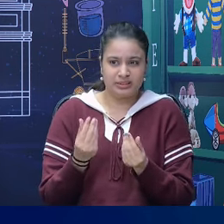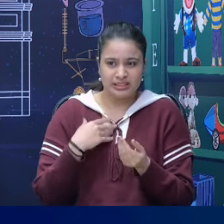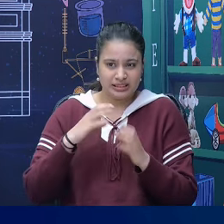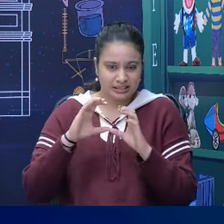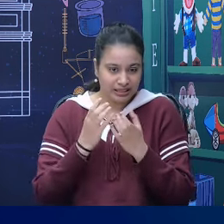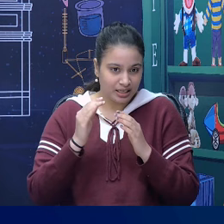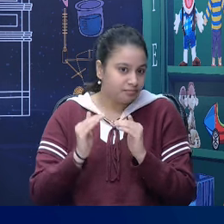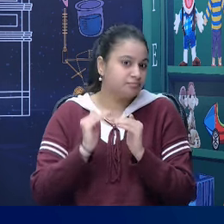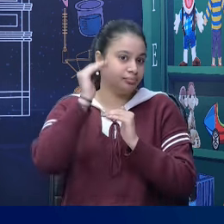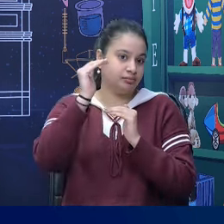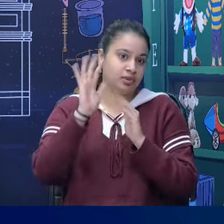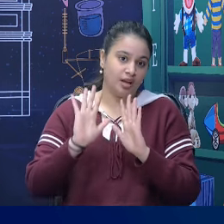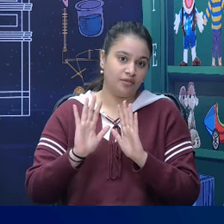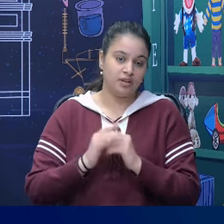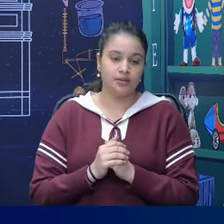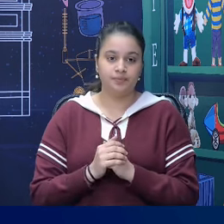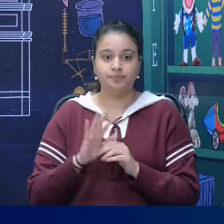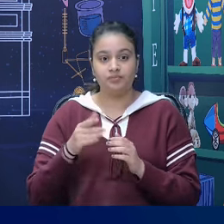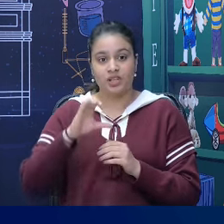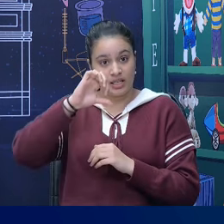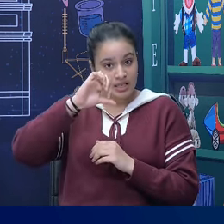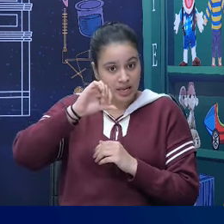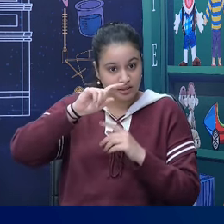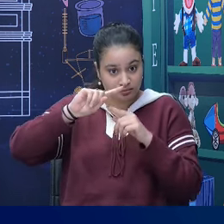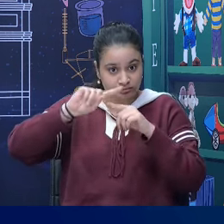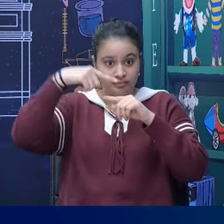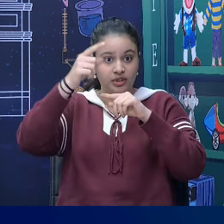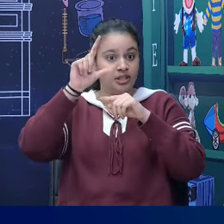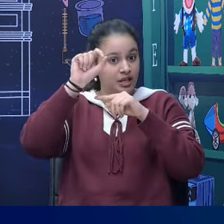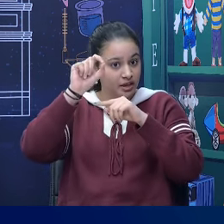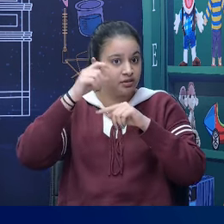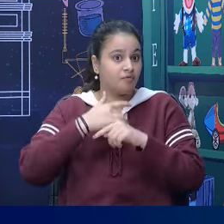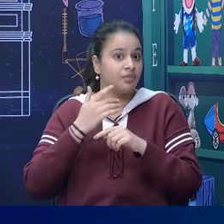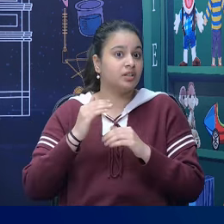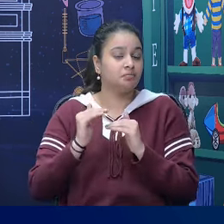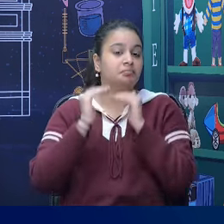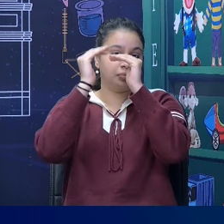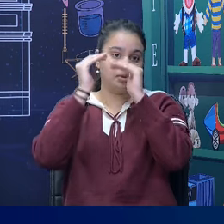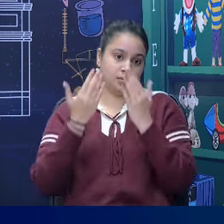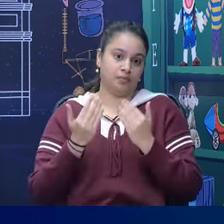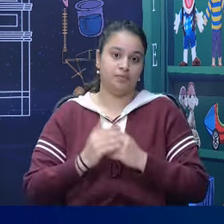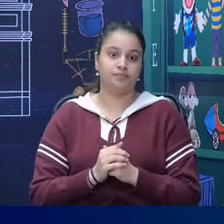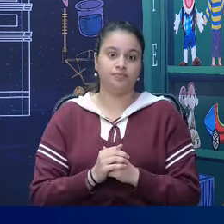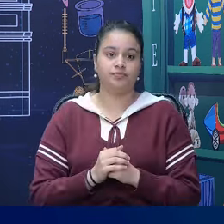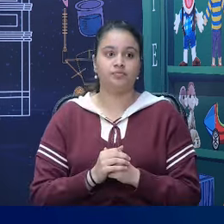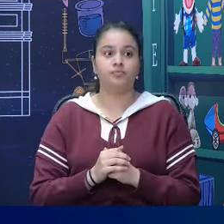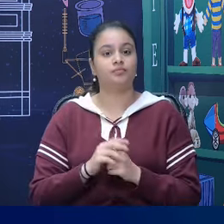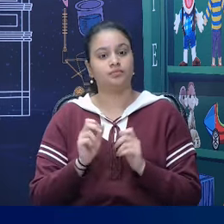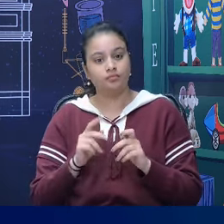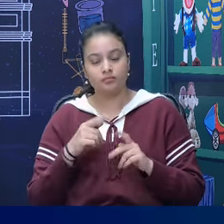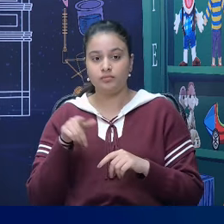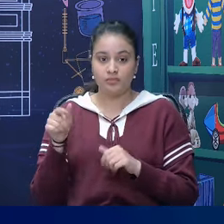आ गए हैं यह हर किसी को आता है जैसे नाइंथ से 10थ में जाएंगे तो आपको लगेगा और बड़ी क्लास में आ गए हैं बिल्कुल और मैम जब हम एग्जामिनेशन पॉइंट ऑफ व्यू से बात